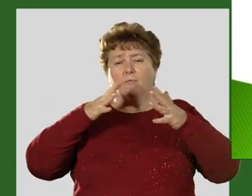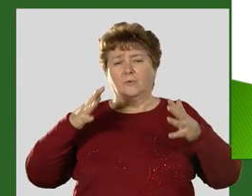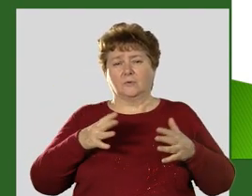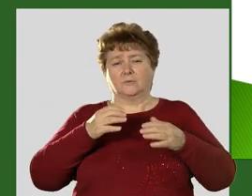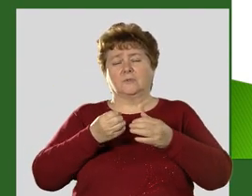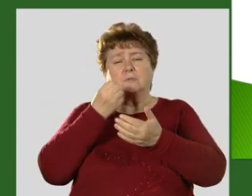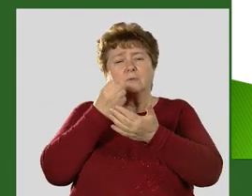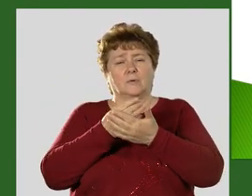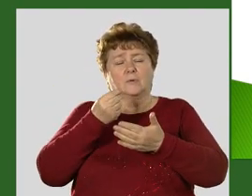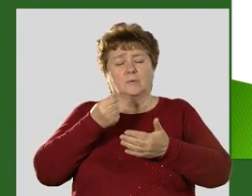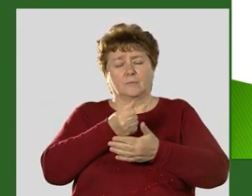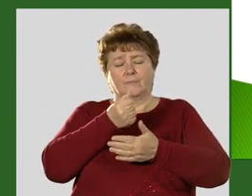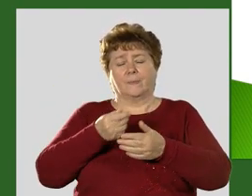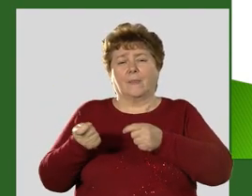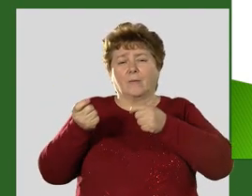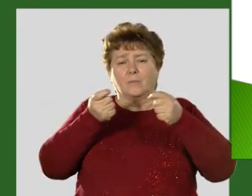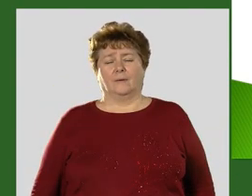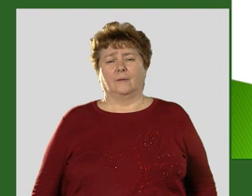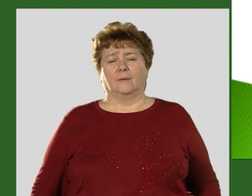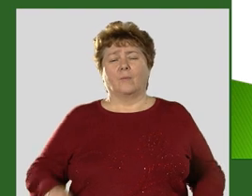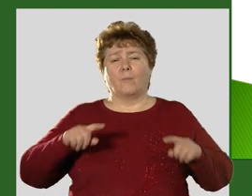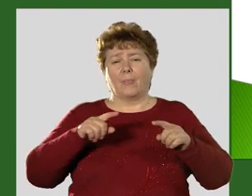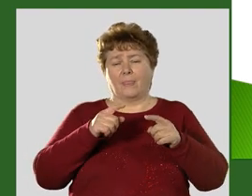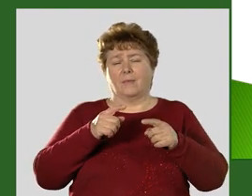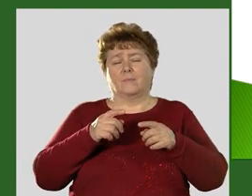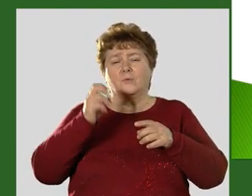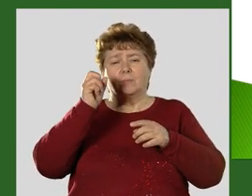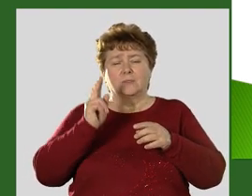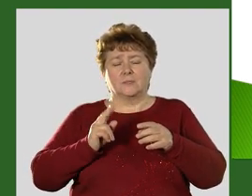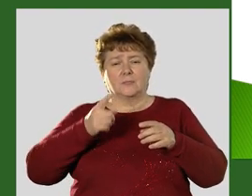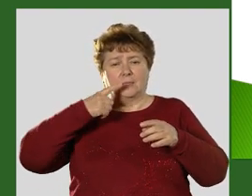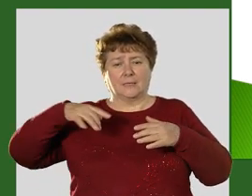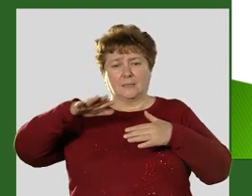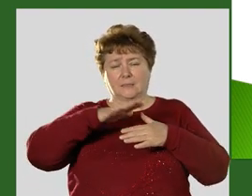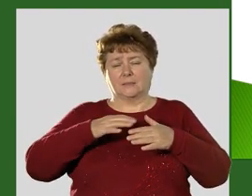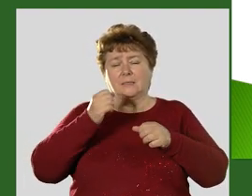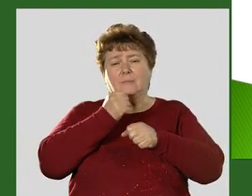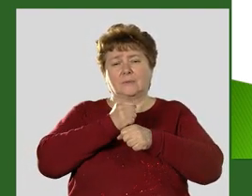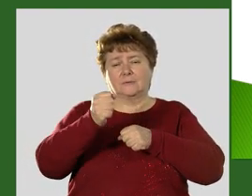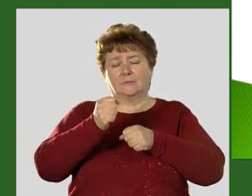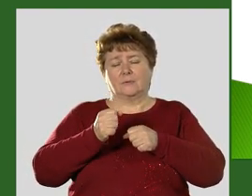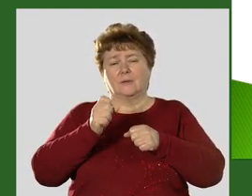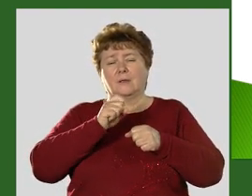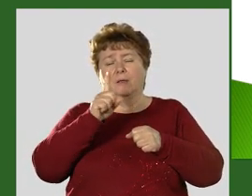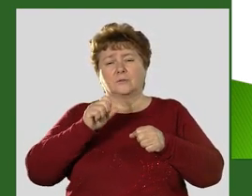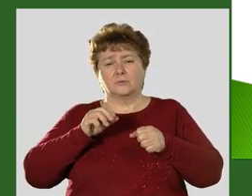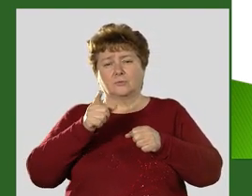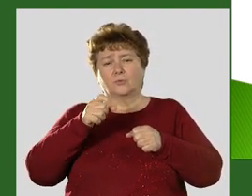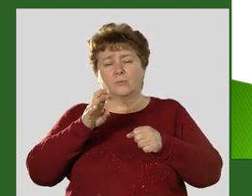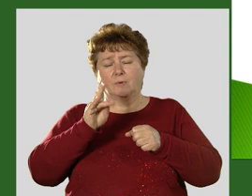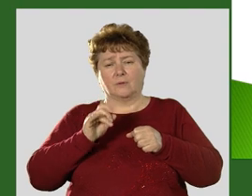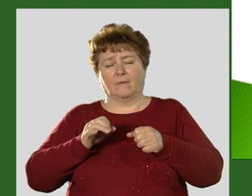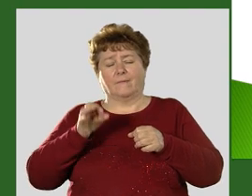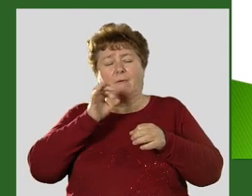увеличивают себестоимость за счет транспортировки. Поэтому специалисты Кыргызстана для производства азотных и